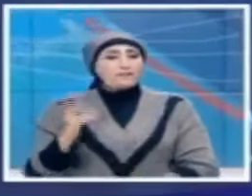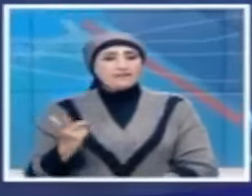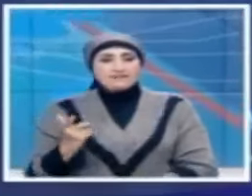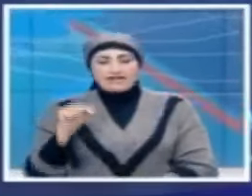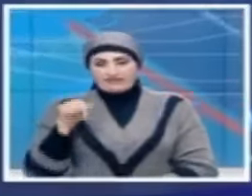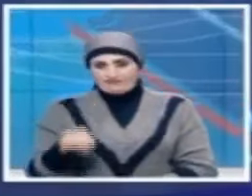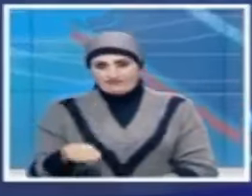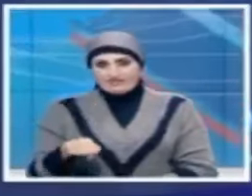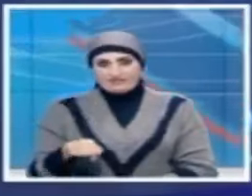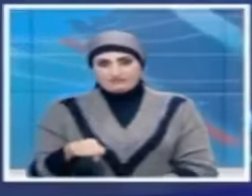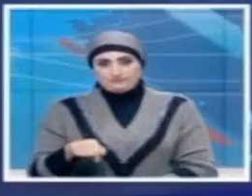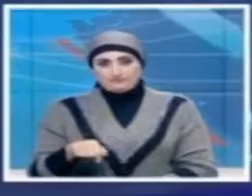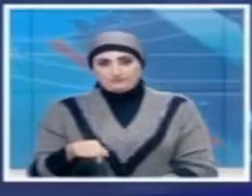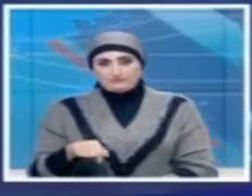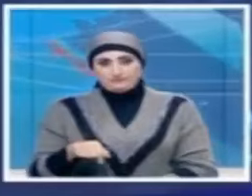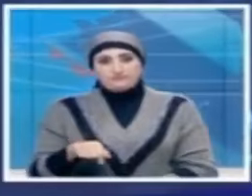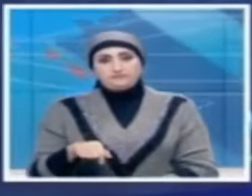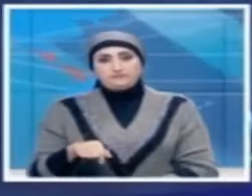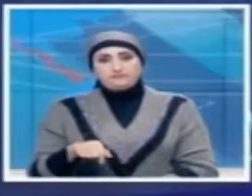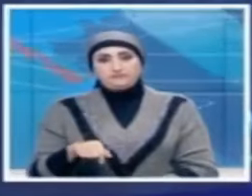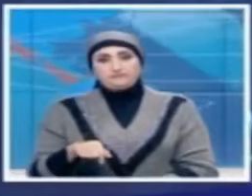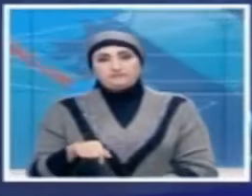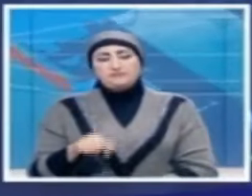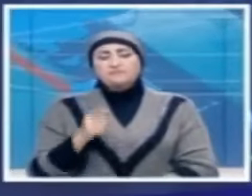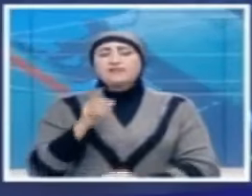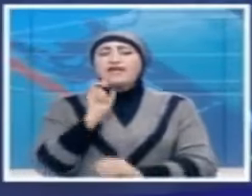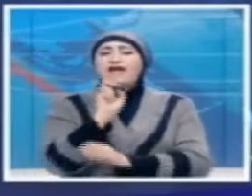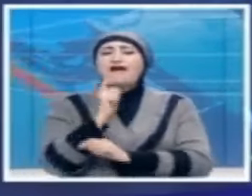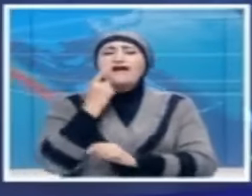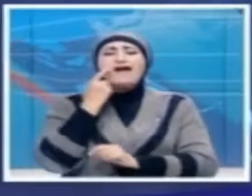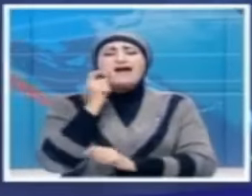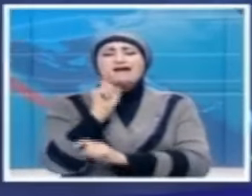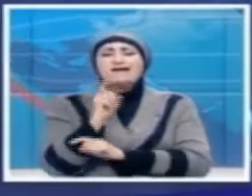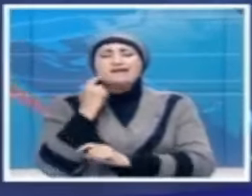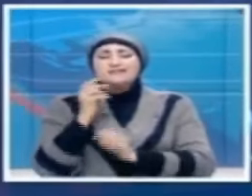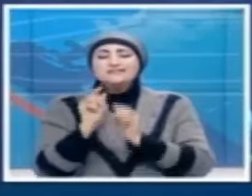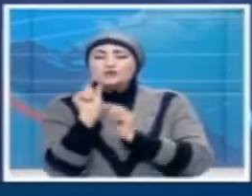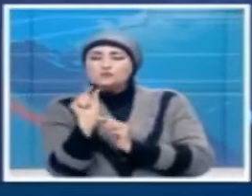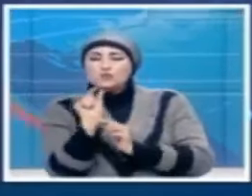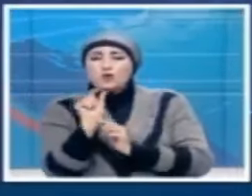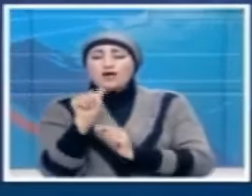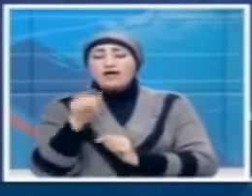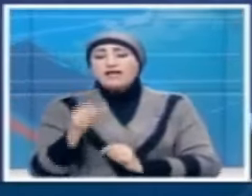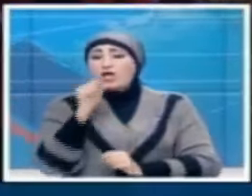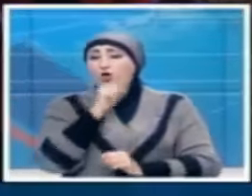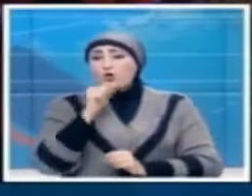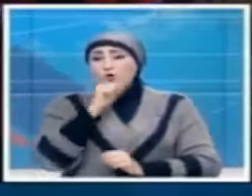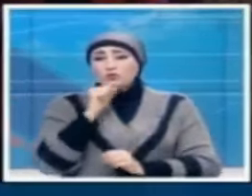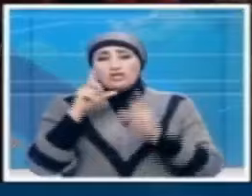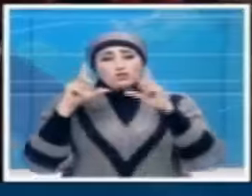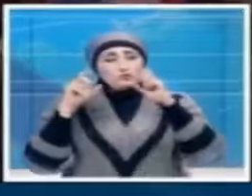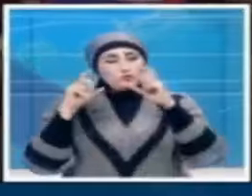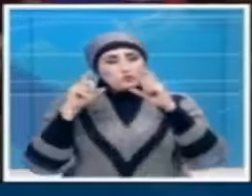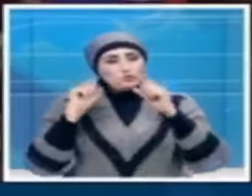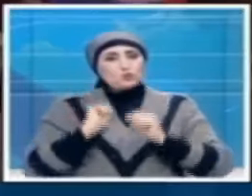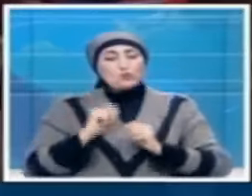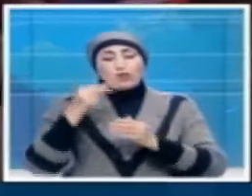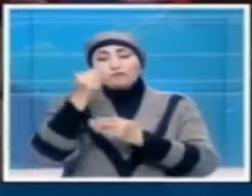تتمثل في قصة قصيرة، في اغنية، في صورة، في جرافيك،